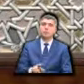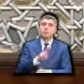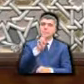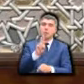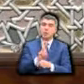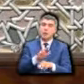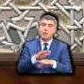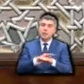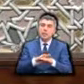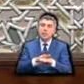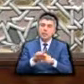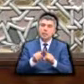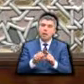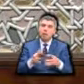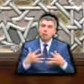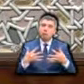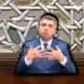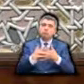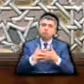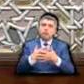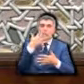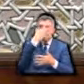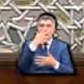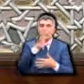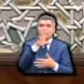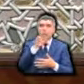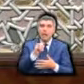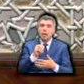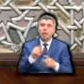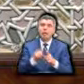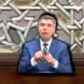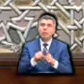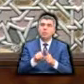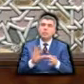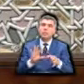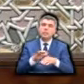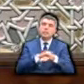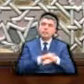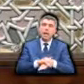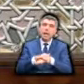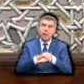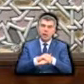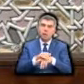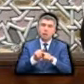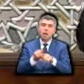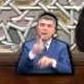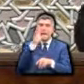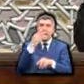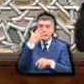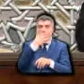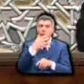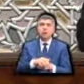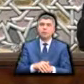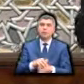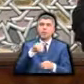السياسات العموميه في مجال تعزيز الشراكه المغربيه الافريقيه على اثر عوده المغرب للاتحاد الافريقي لسيدات والساده النواب المحترمين من فارق